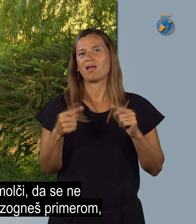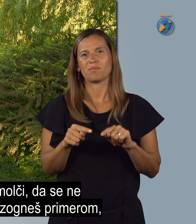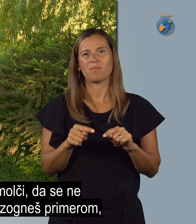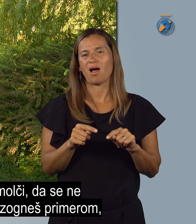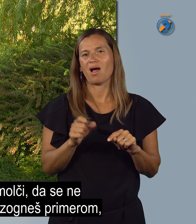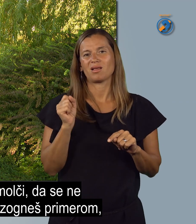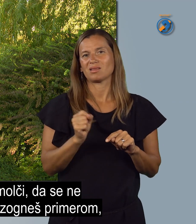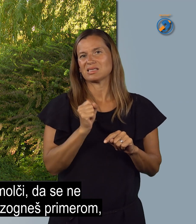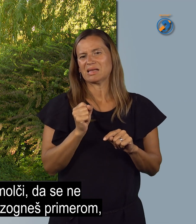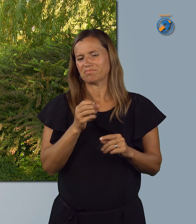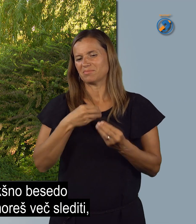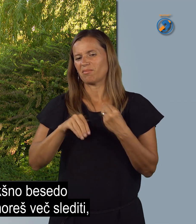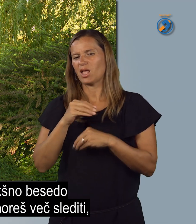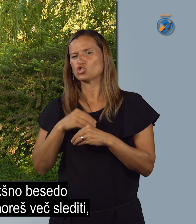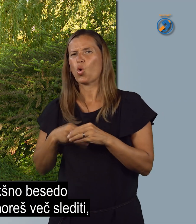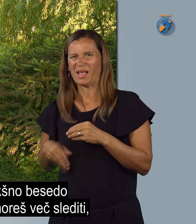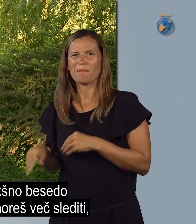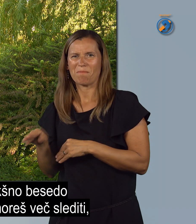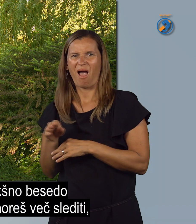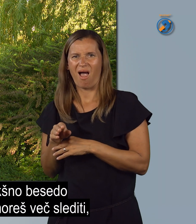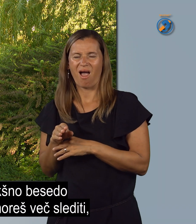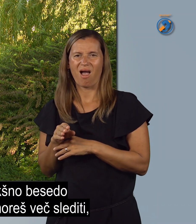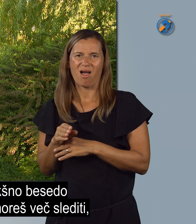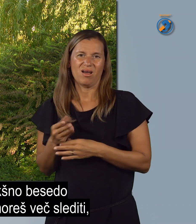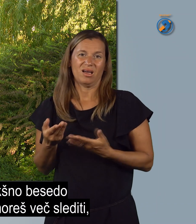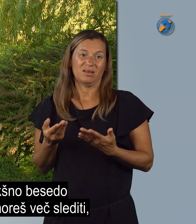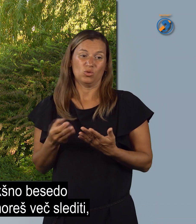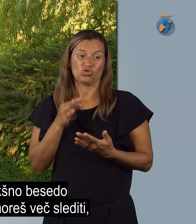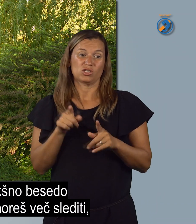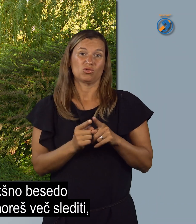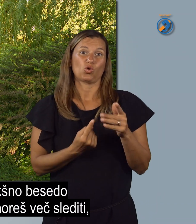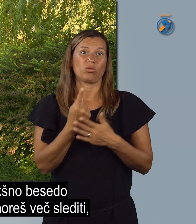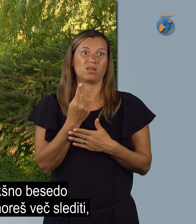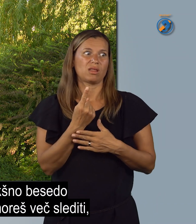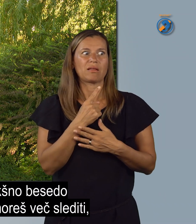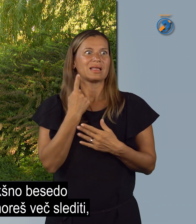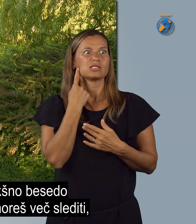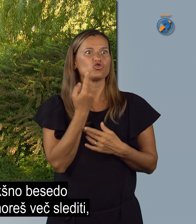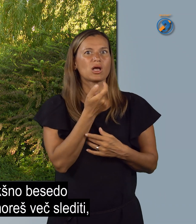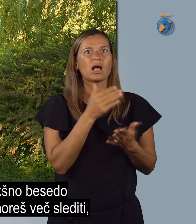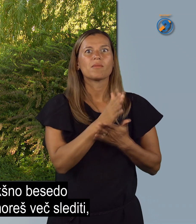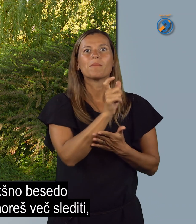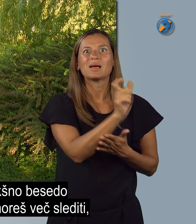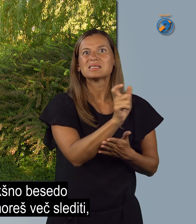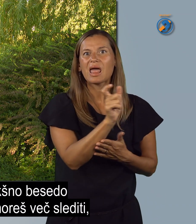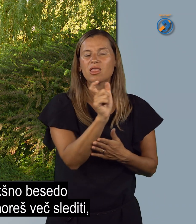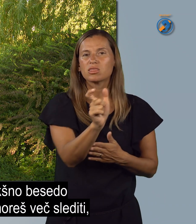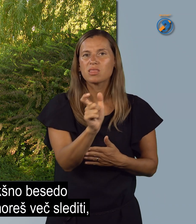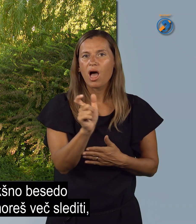za to, da se ogiblje primerom, ko preslišiš kakšno besedo in potem